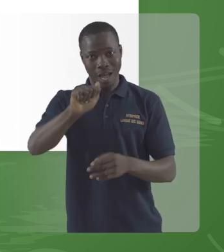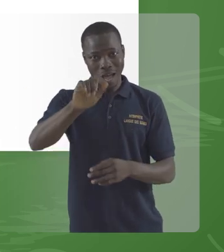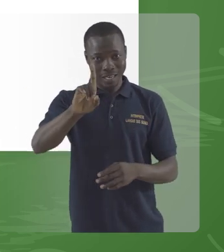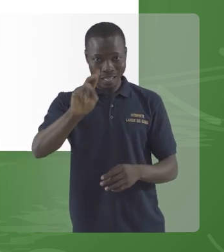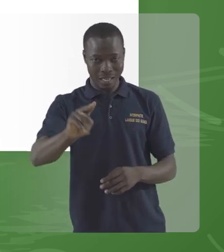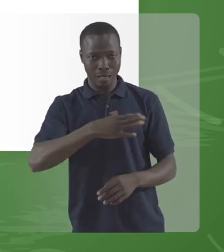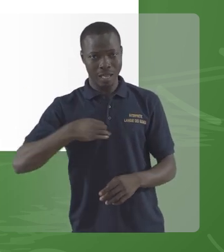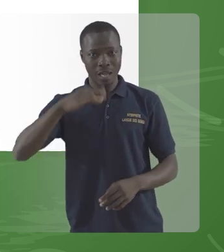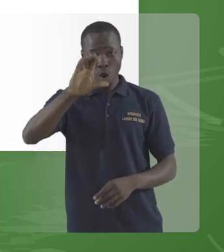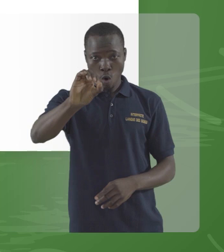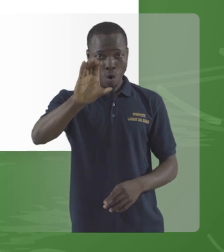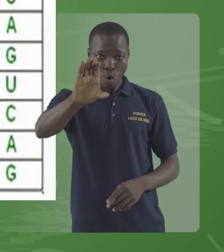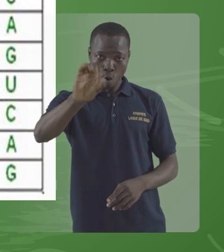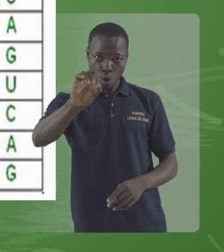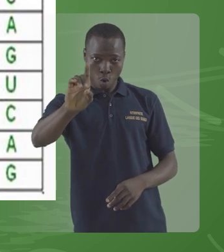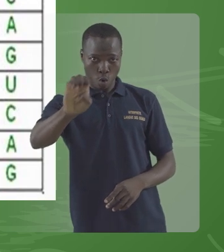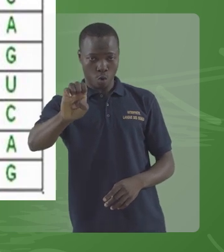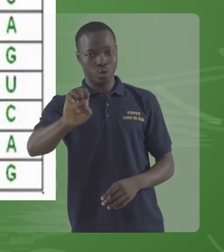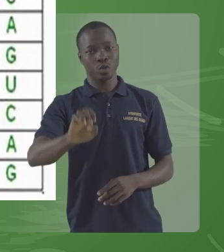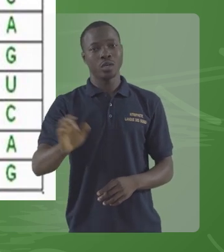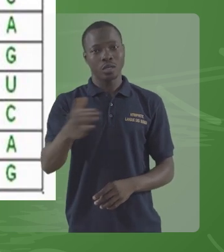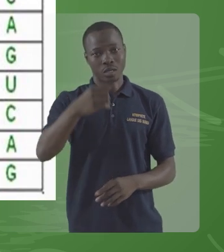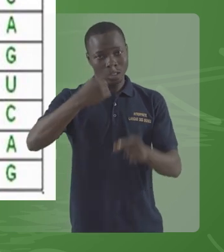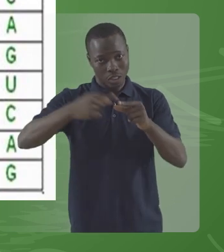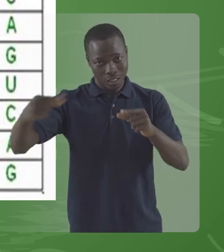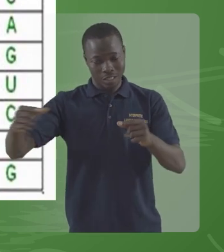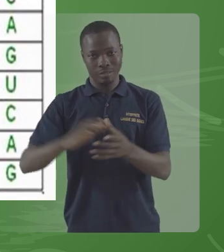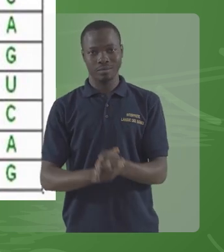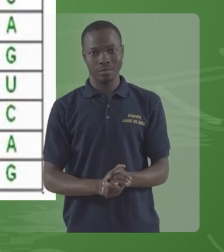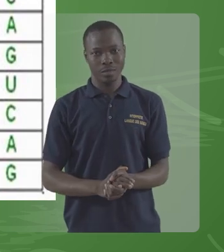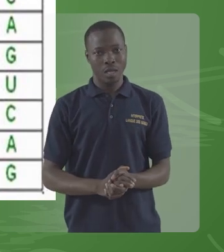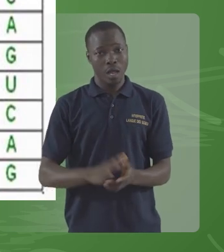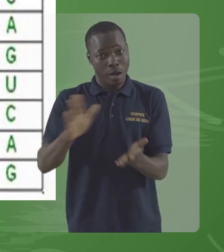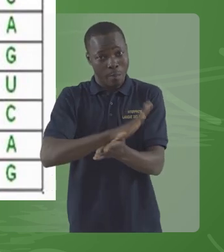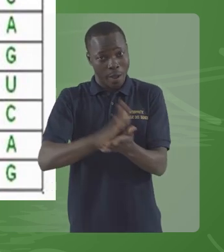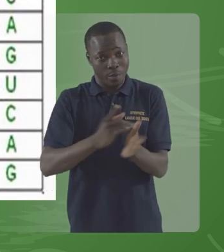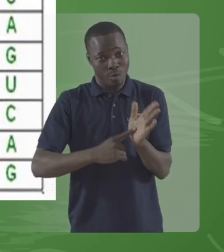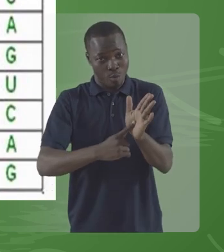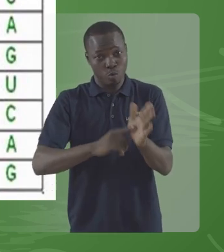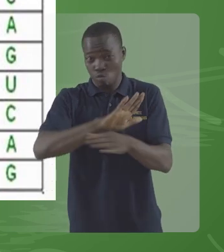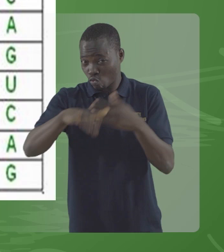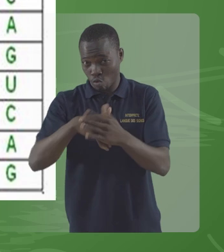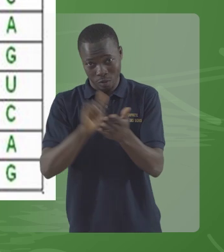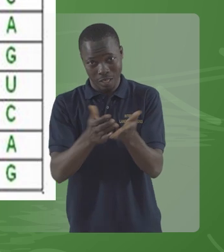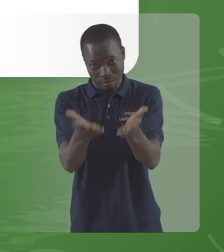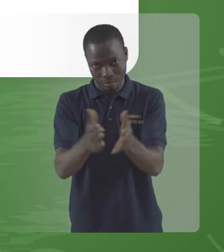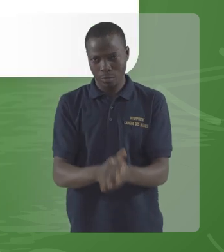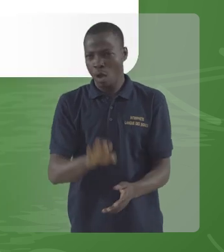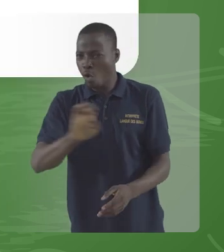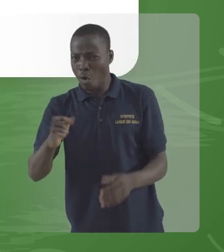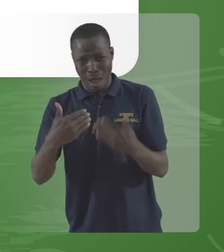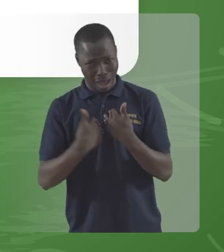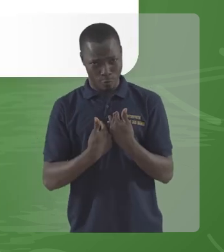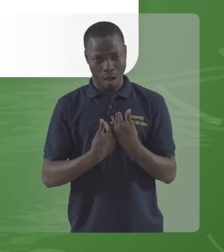code génétique. Les documents vous les présentent. Éprouvant des difficultés